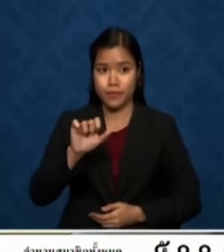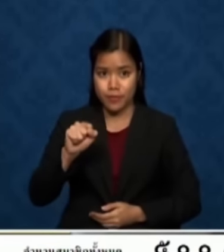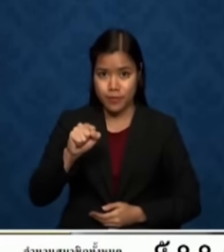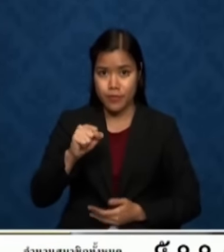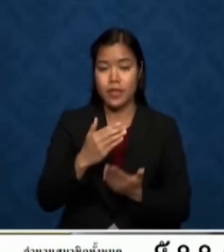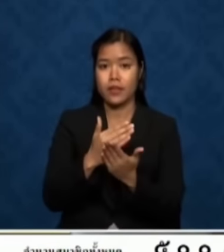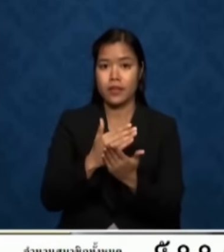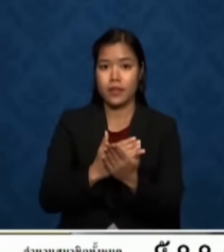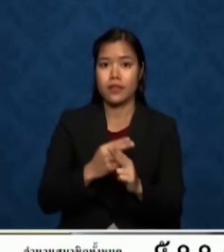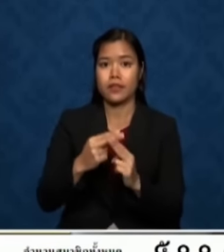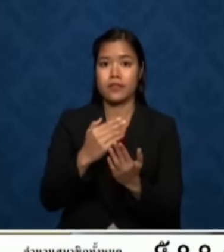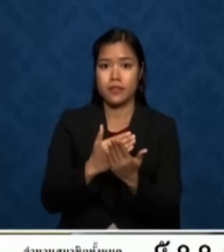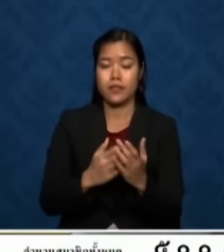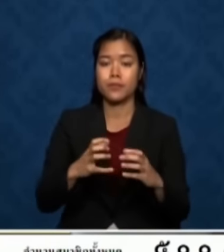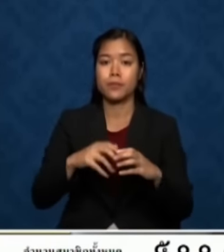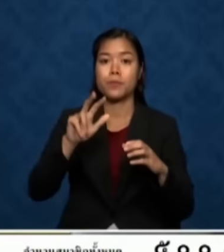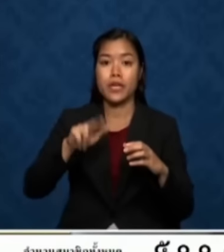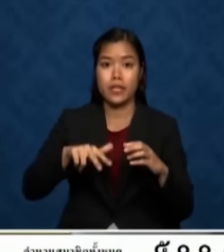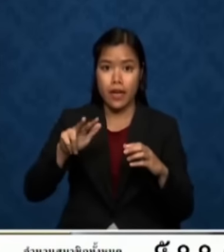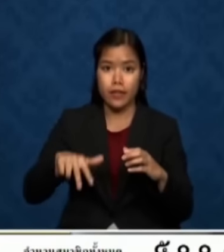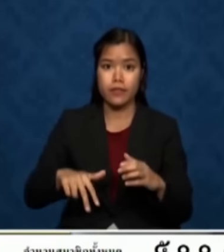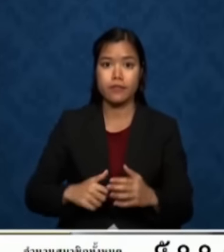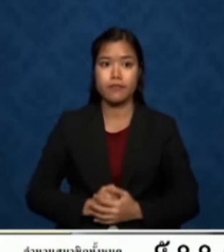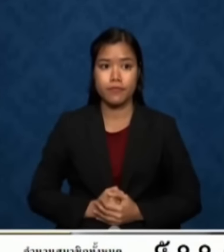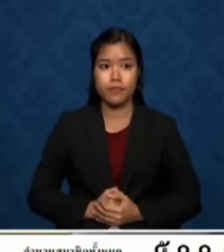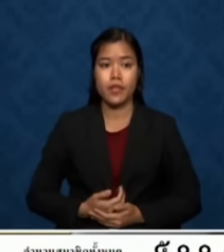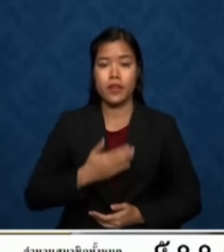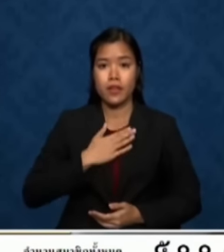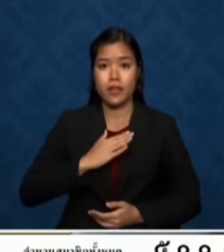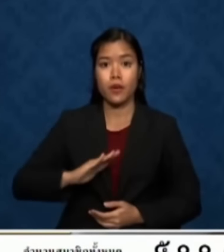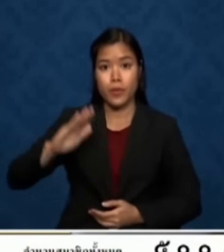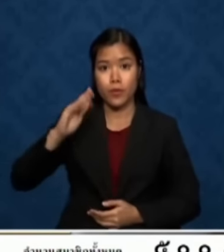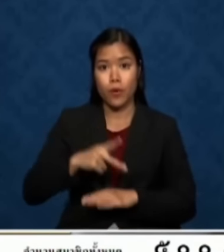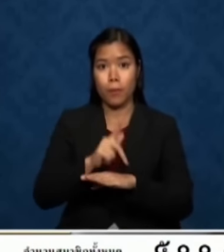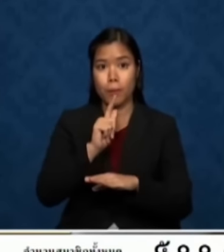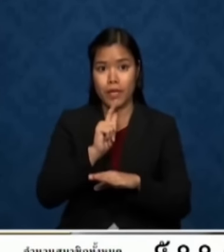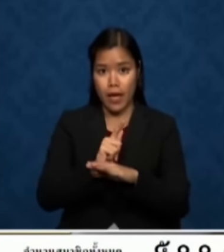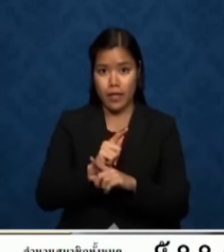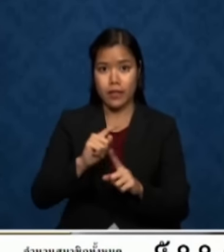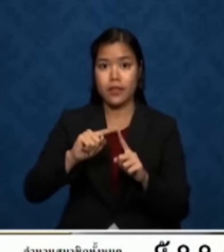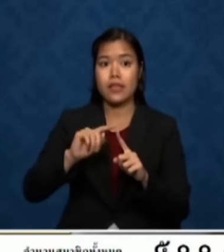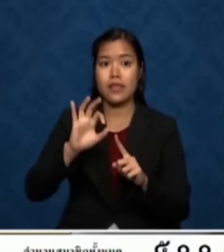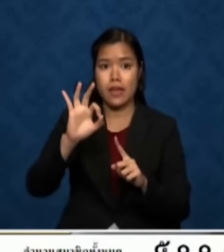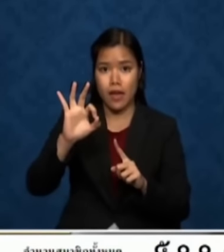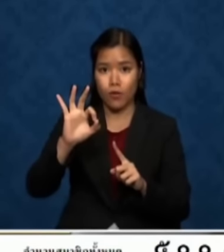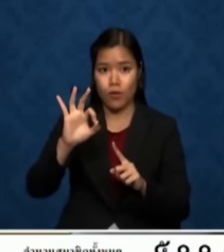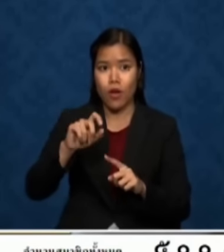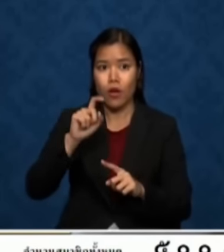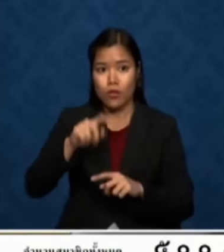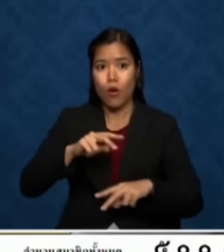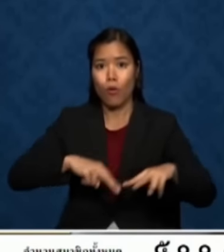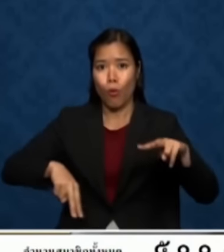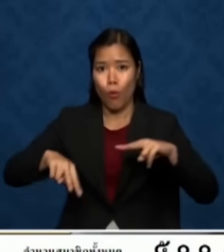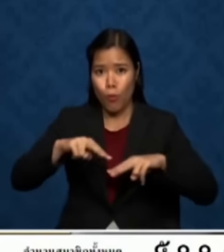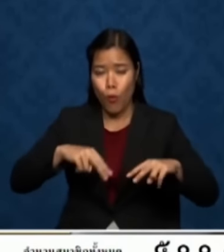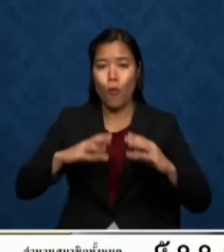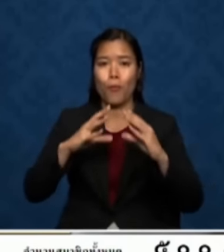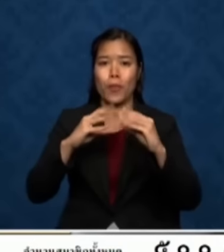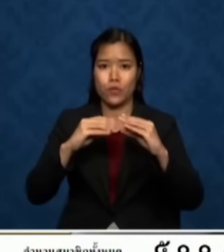ายชื่อพรรคเพื่อไทยดิฉันขอประท้วงท่านประธานนะคะในข้อ9ท่านประธานต้องควบคุมการประชุม